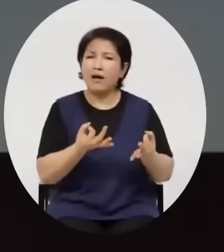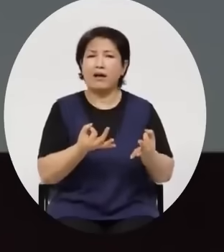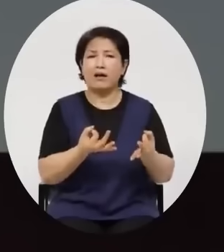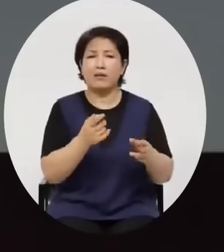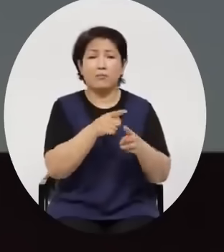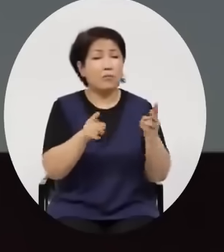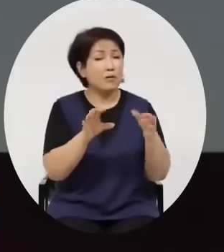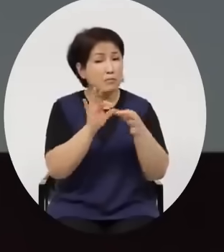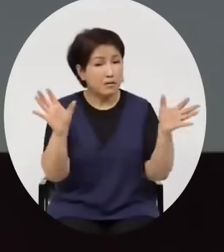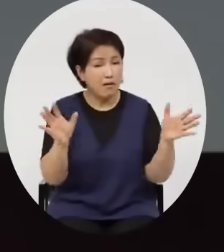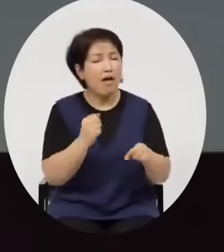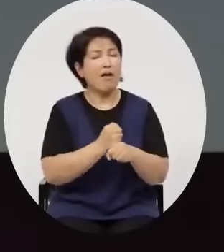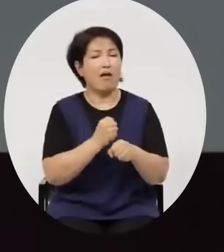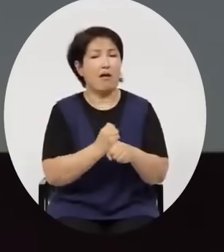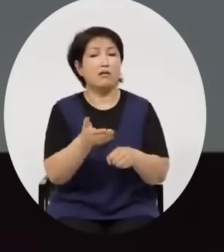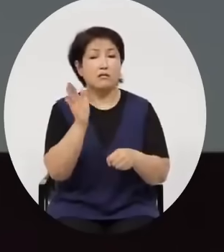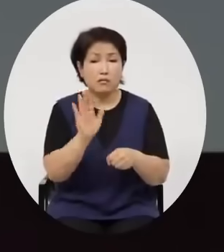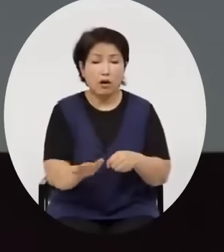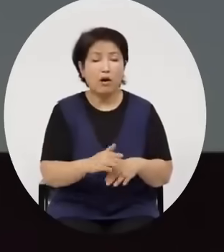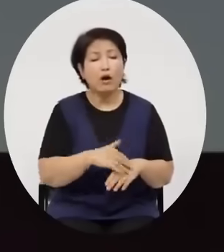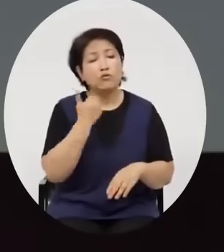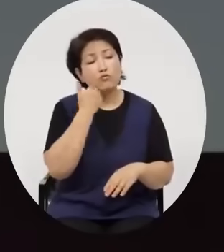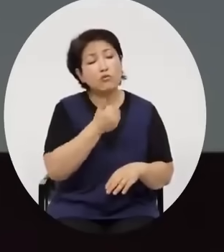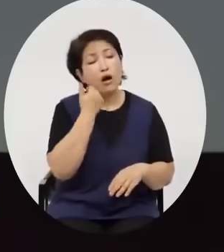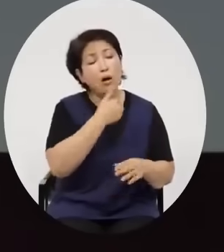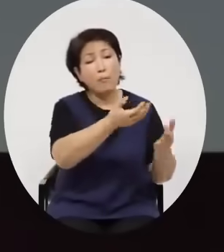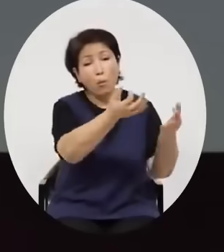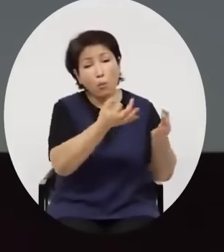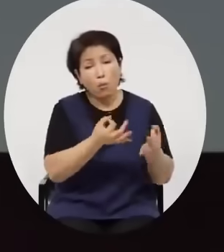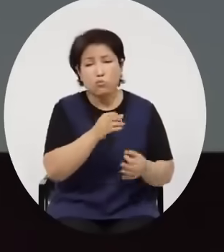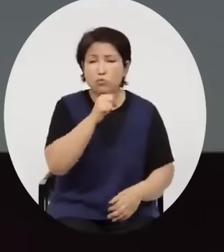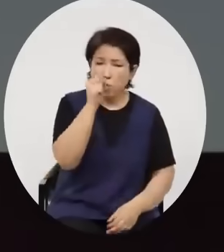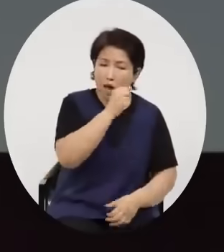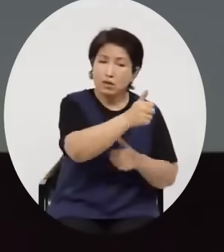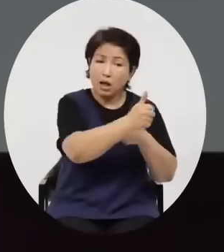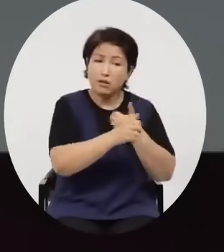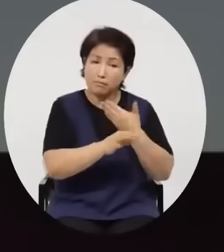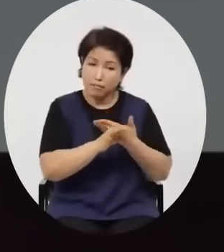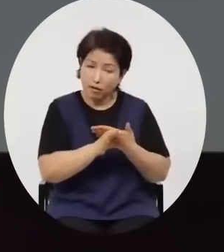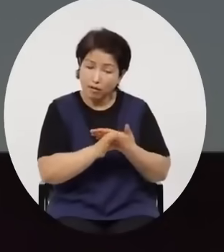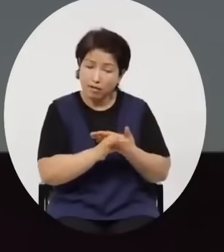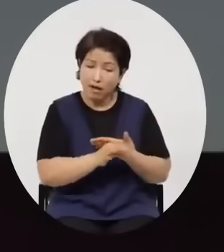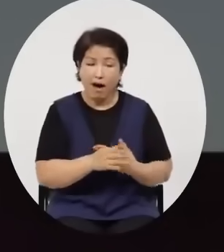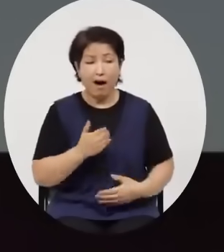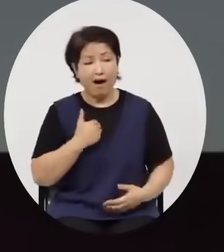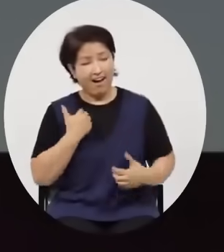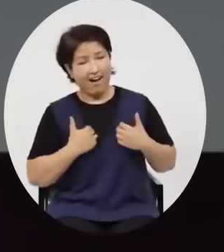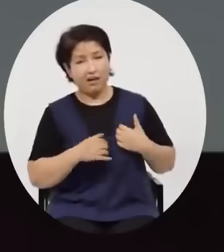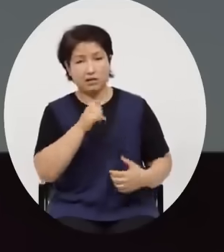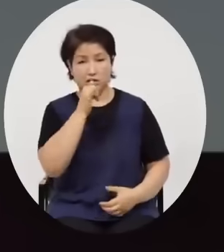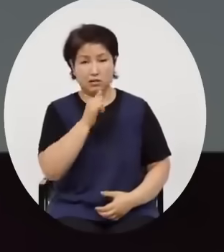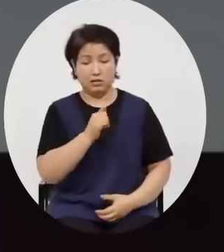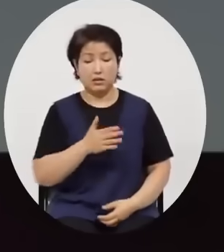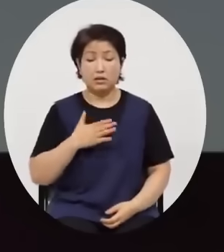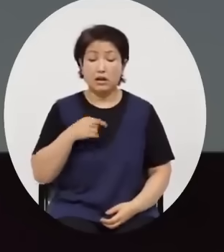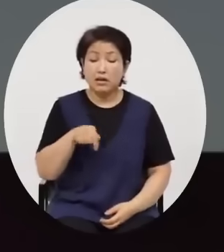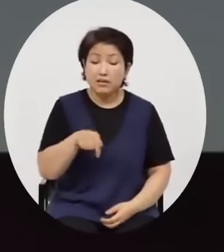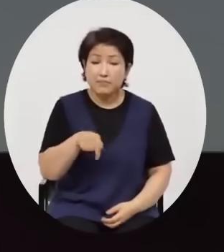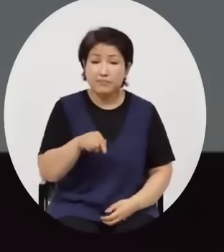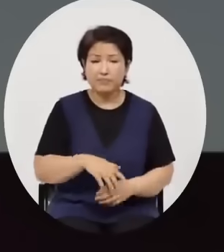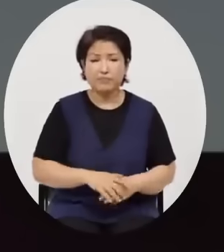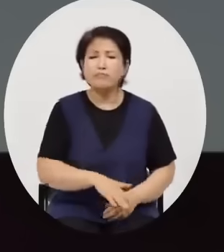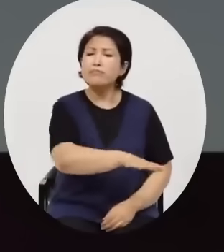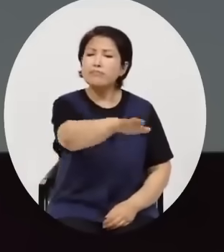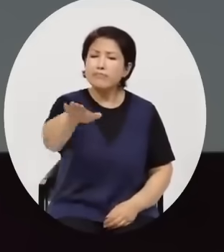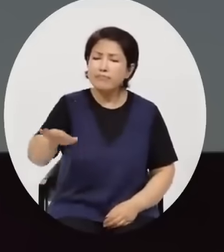말든지 한다. 그런데 그걸 누가 보고 좋아서 어때요? 들으면 자유예요. 그래서 이 증문즉설을 내가